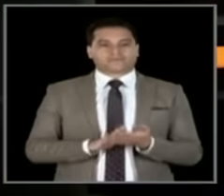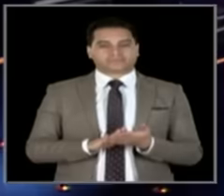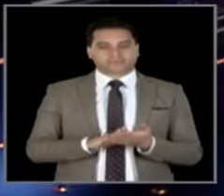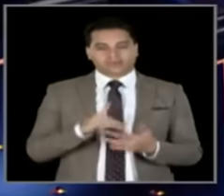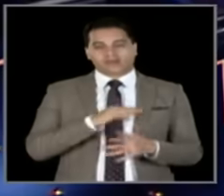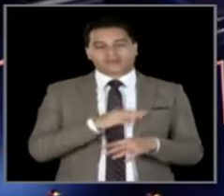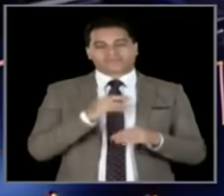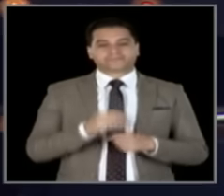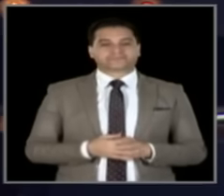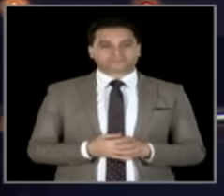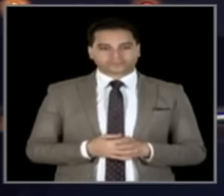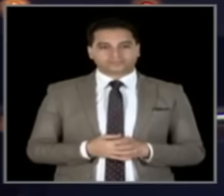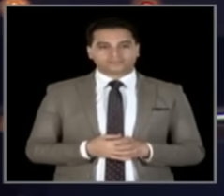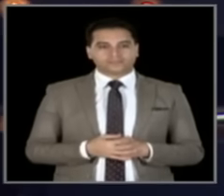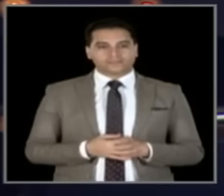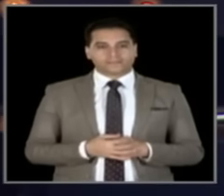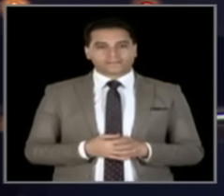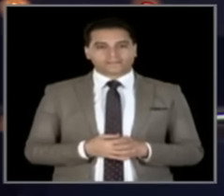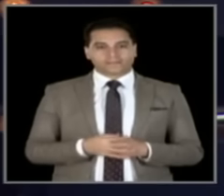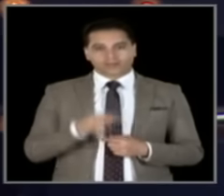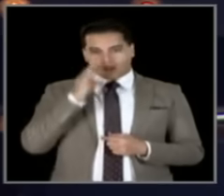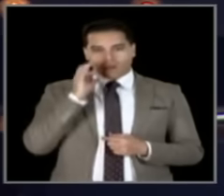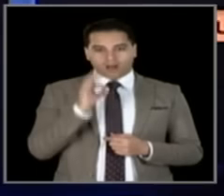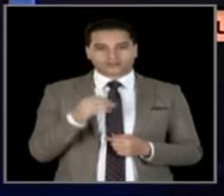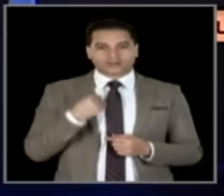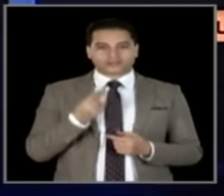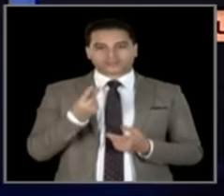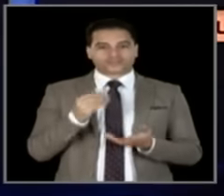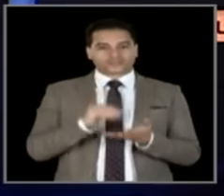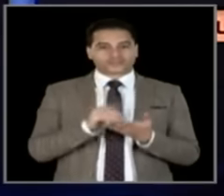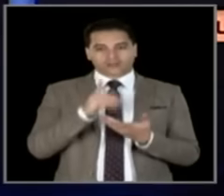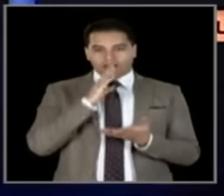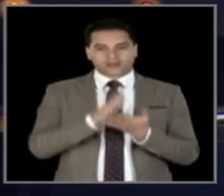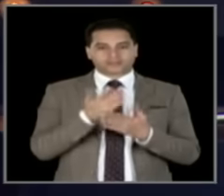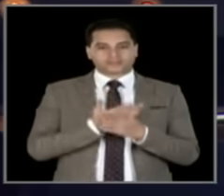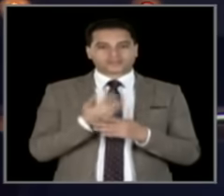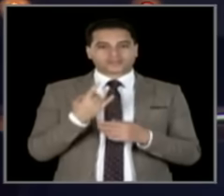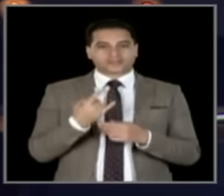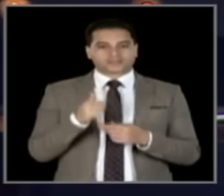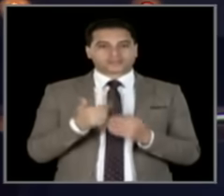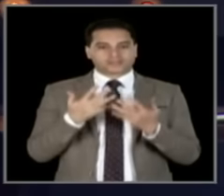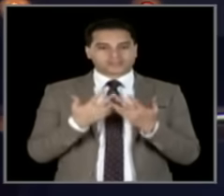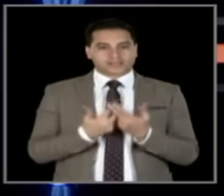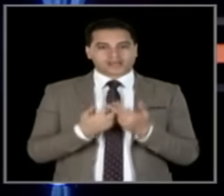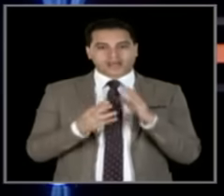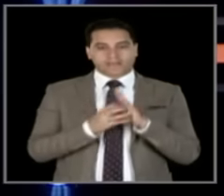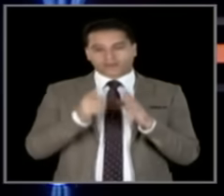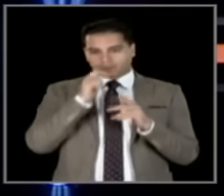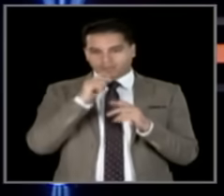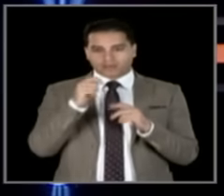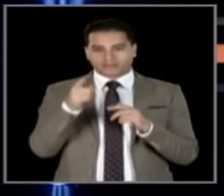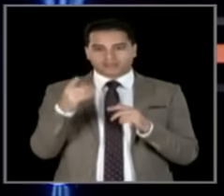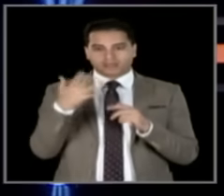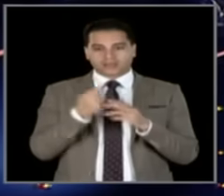برافو عليك. لو أقدر أديلك على الإجابة دي 20 نقطة مش 10. جامعة دمياط ناقص